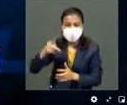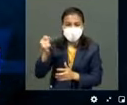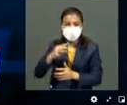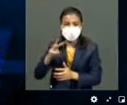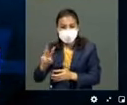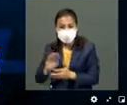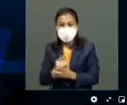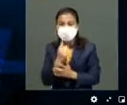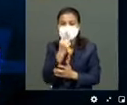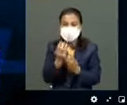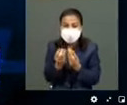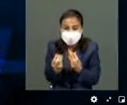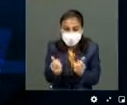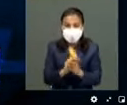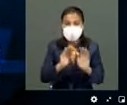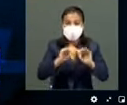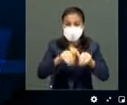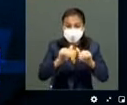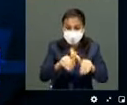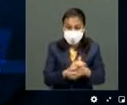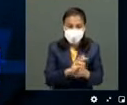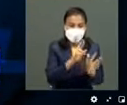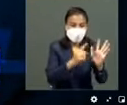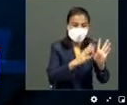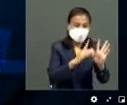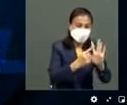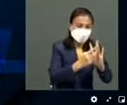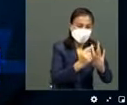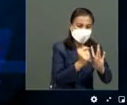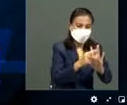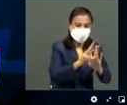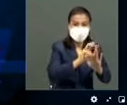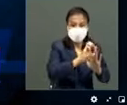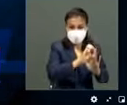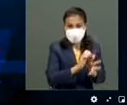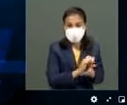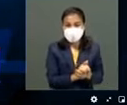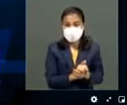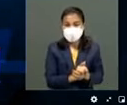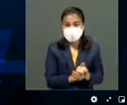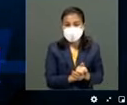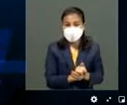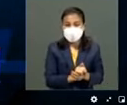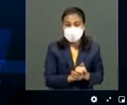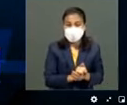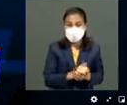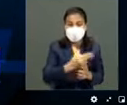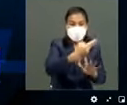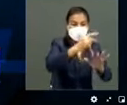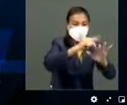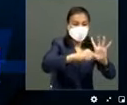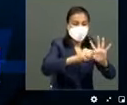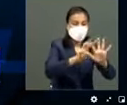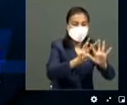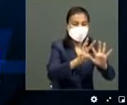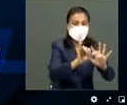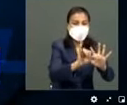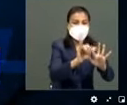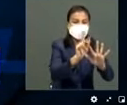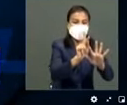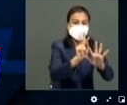ทวีและคลัสเตอร์ใหม่ที่เกิดขึ้นในระยะต่อเนื่องนี้นะคะก็จะมีห้วยขวางจตุจักรวัฒนา